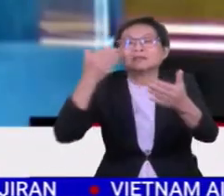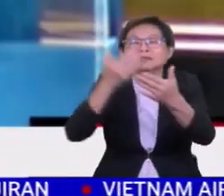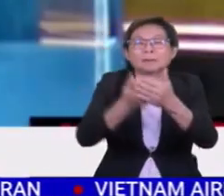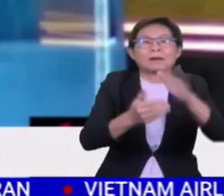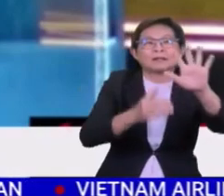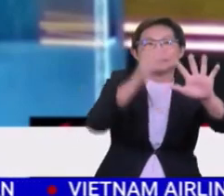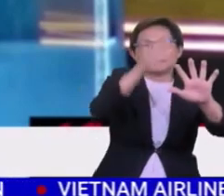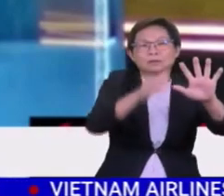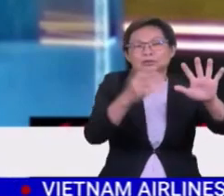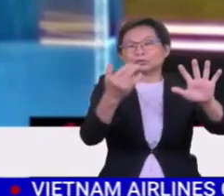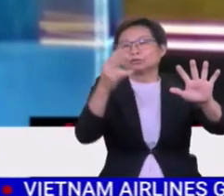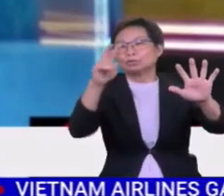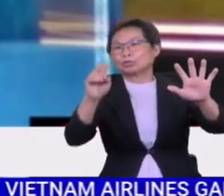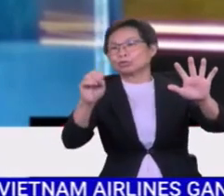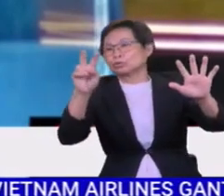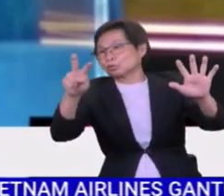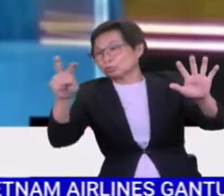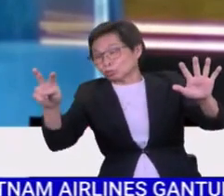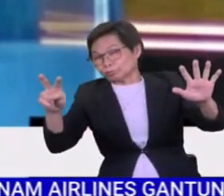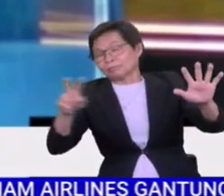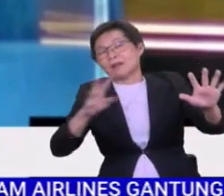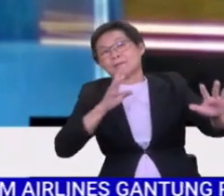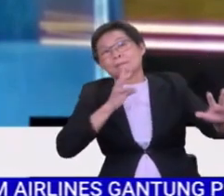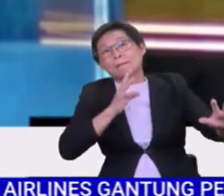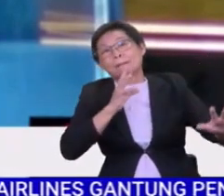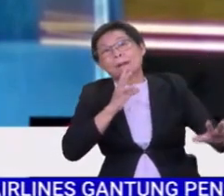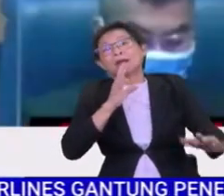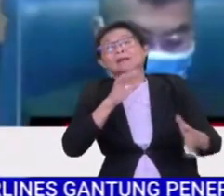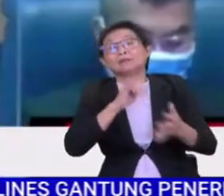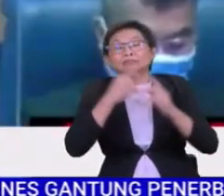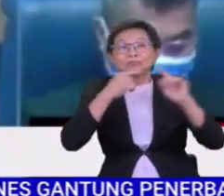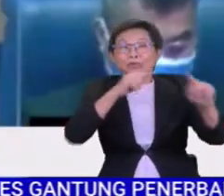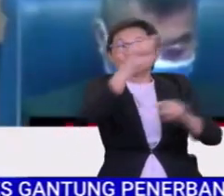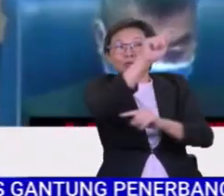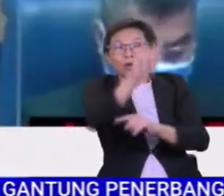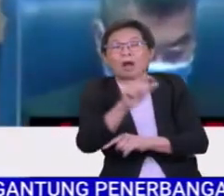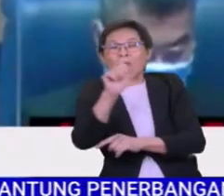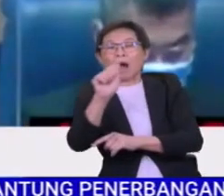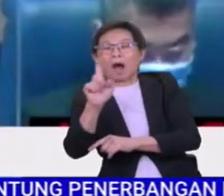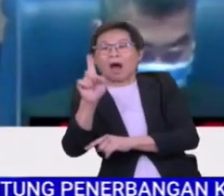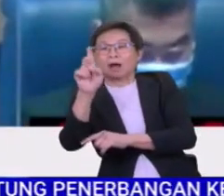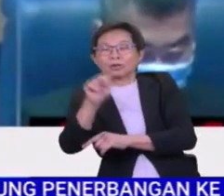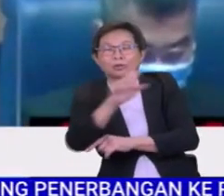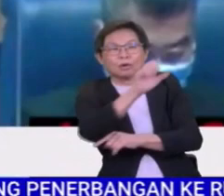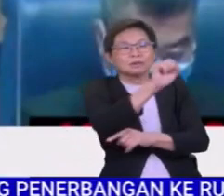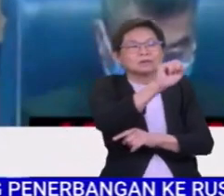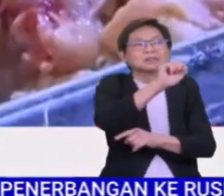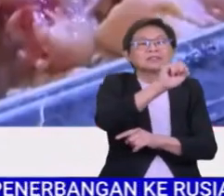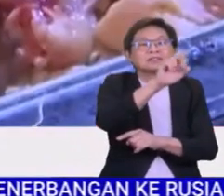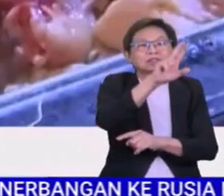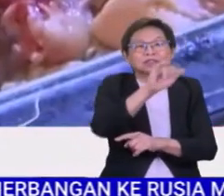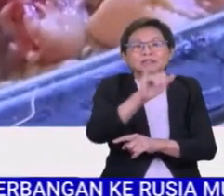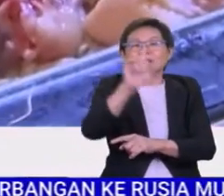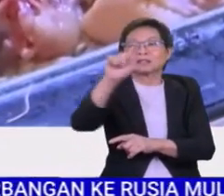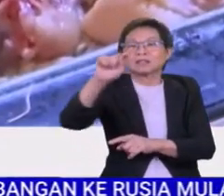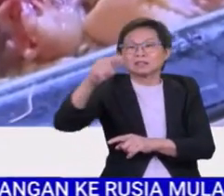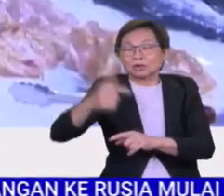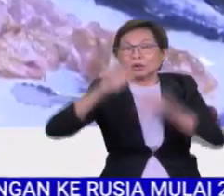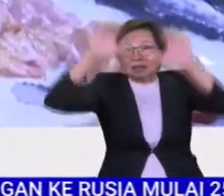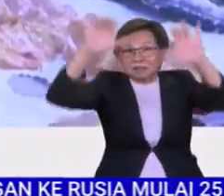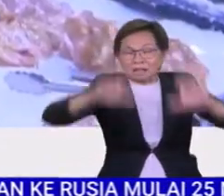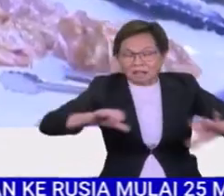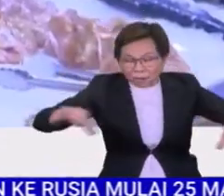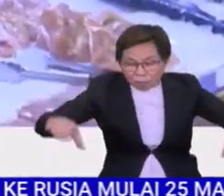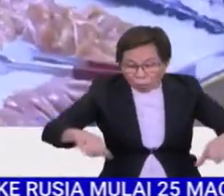Jun 2022 Beliau berkata demikian bagi menjawab soalan Adun Sri Tanjung Justin wong mengenai mekanisme yang